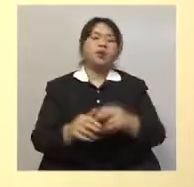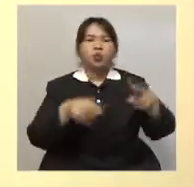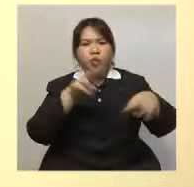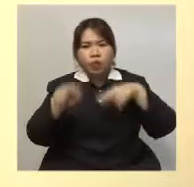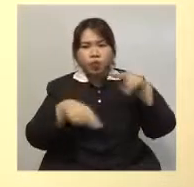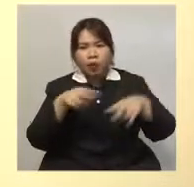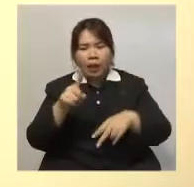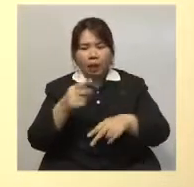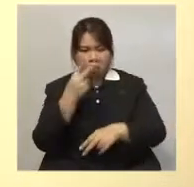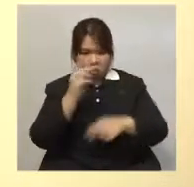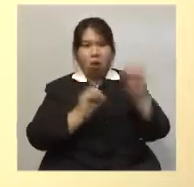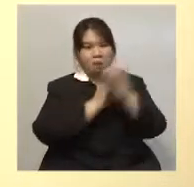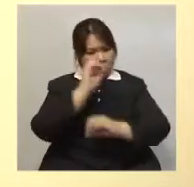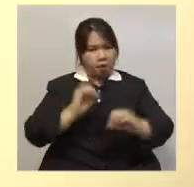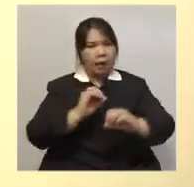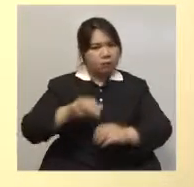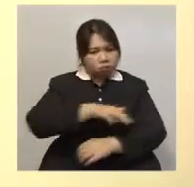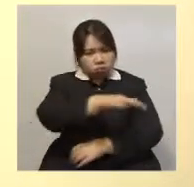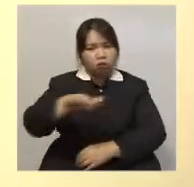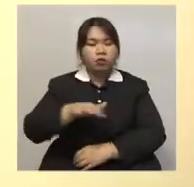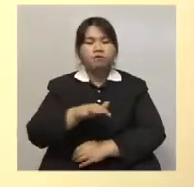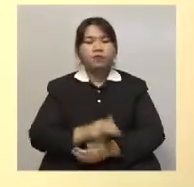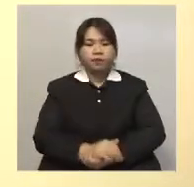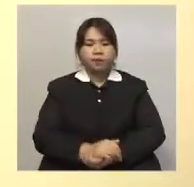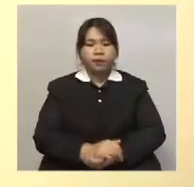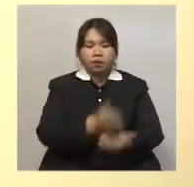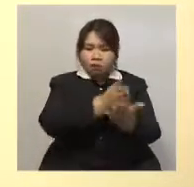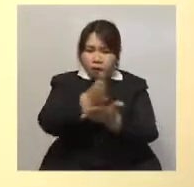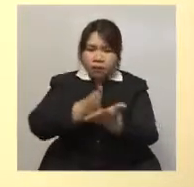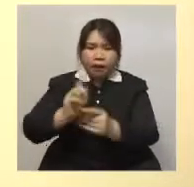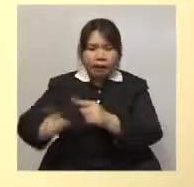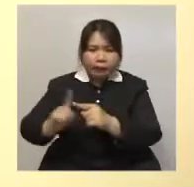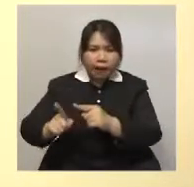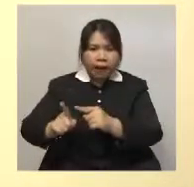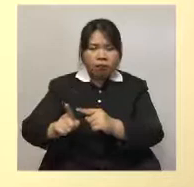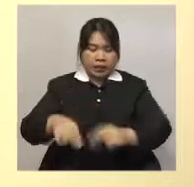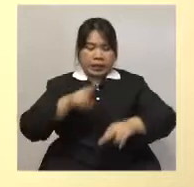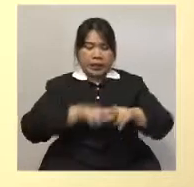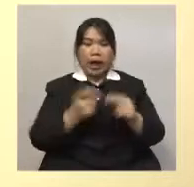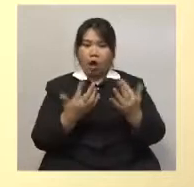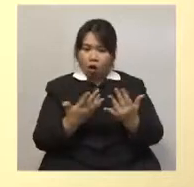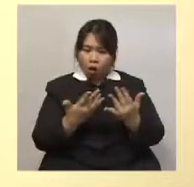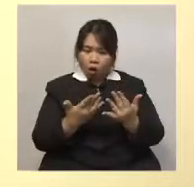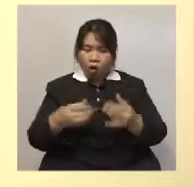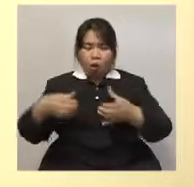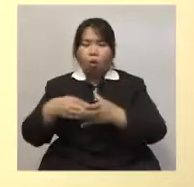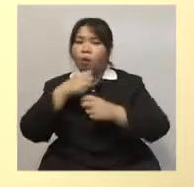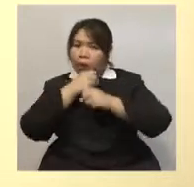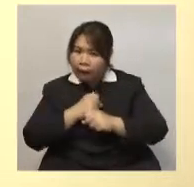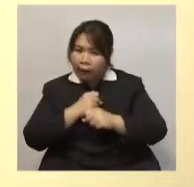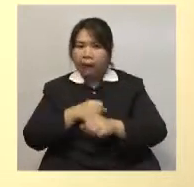ความปลอดภัยทุกสิ่งทุกอย่างนั่นแหละทุกด้านไม่ว่าเป็นชานชาลาทางขึ้นผู้สูงอายุทางขึ้น